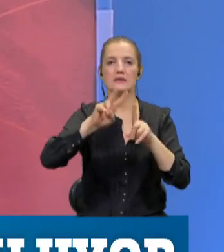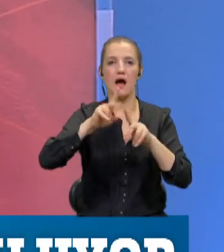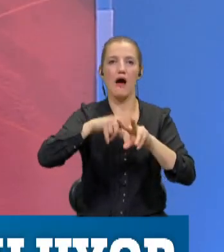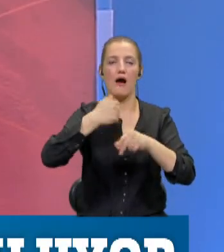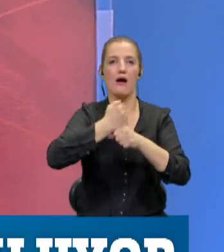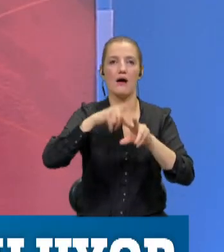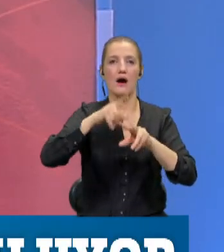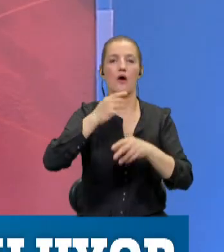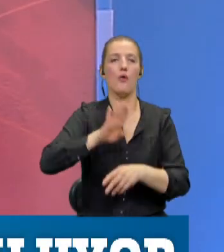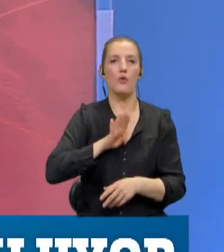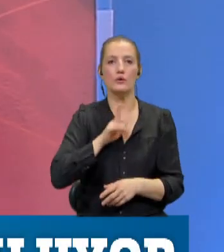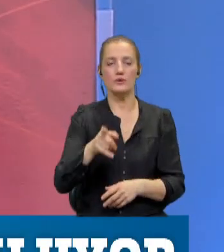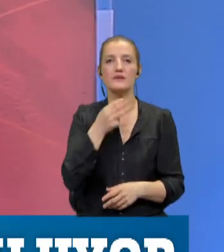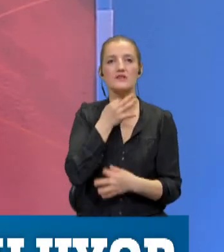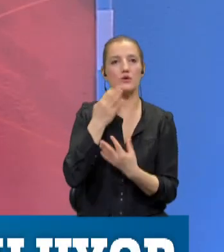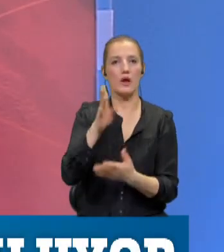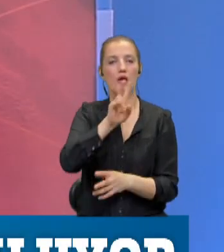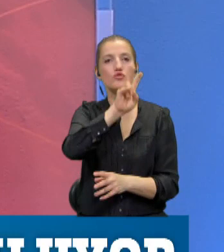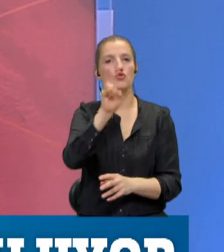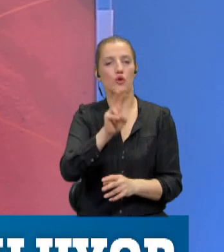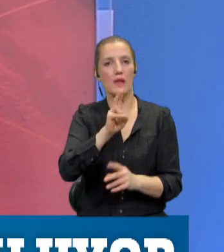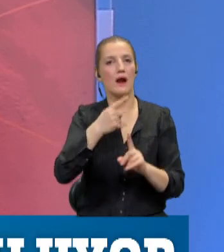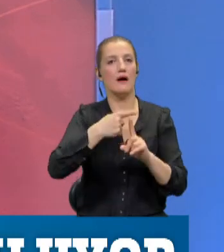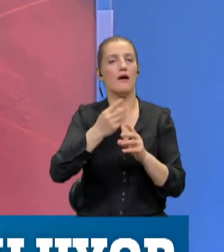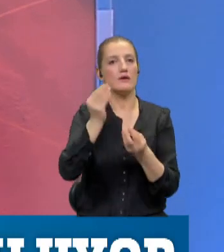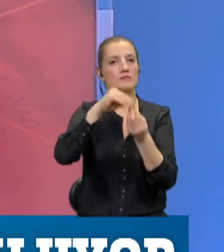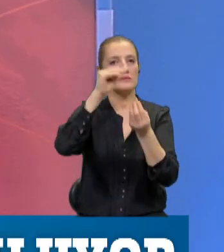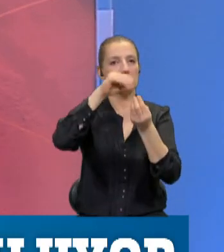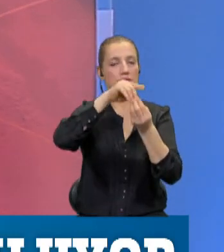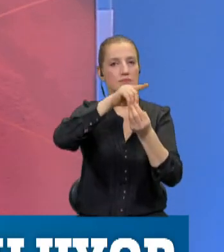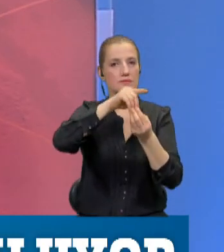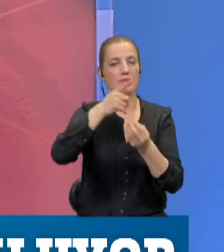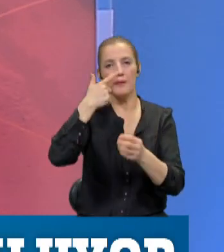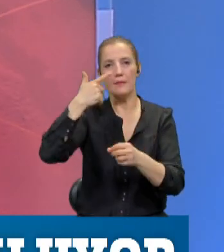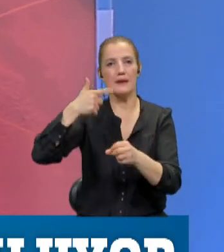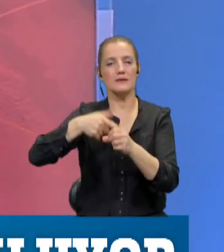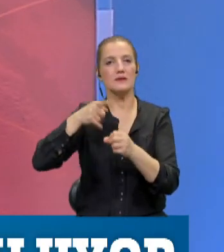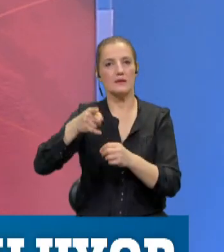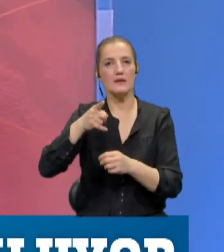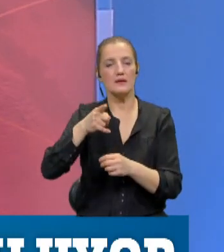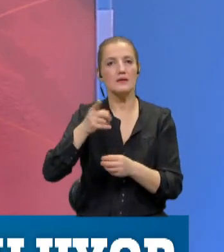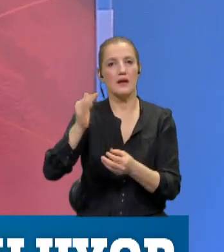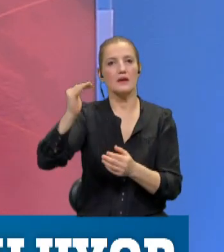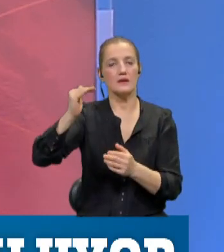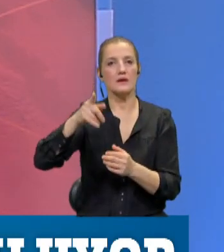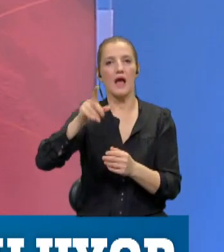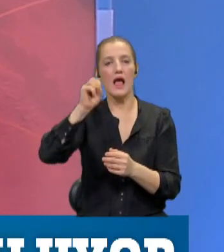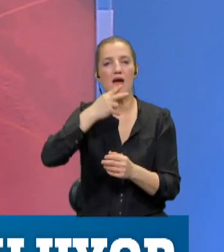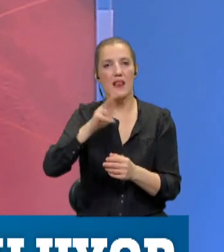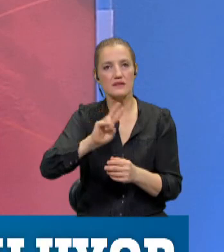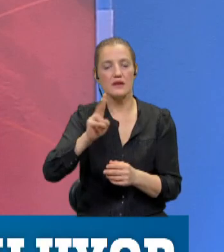olsun dolar artarken benzin zamları ÖTV'den suyu bahsediliyordu devletin sübvanse edecek hali kalmadı